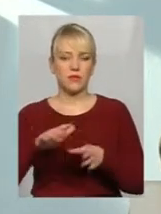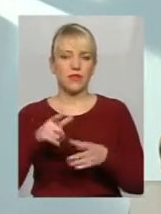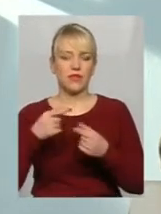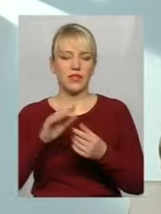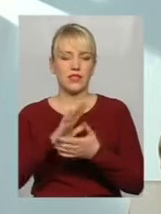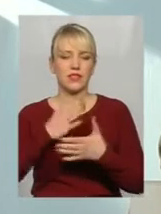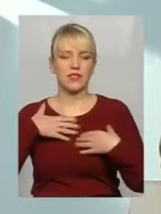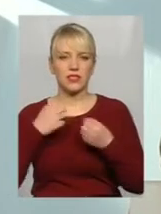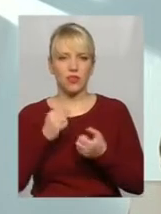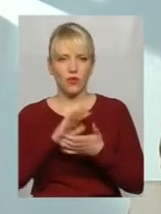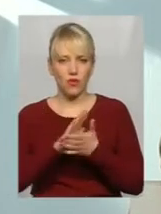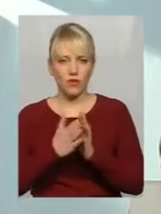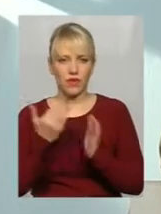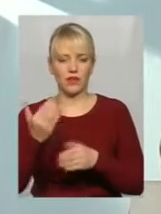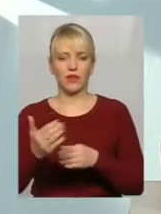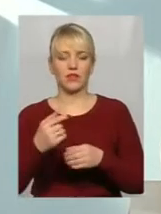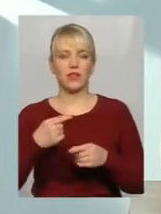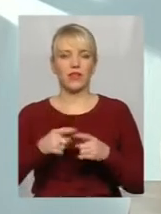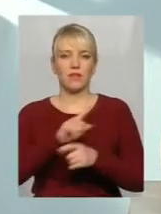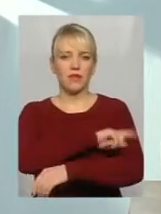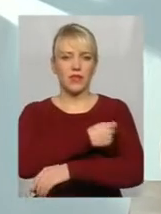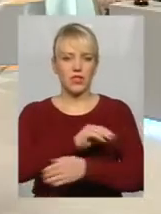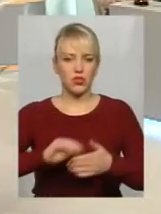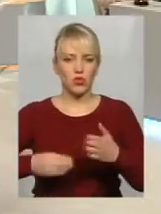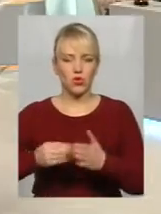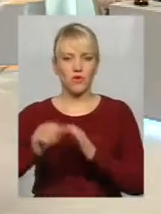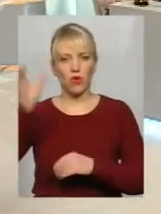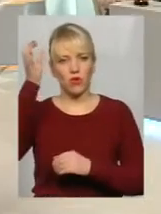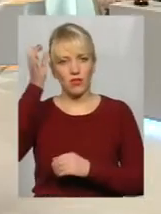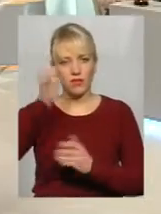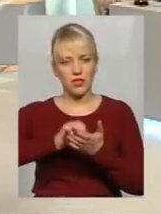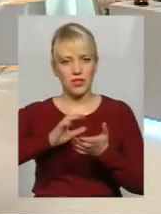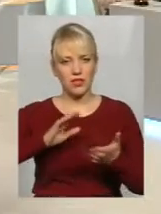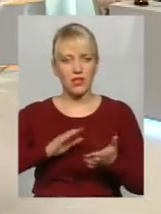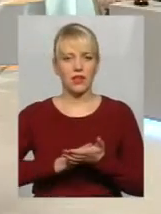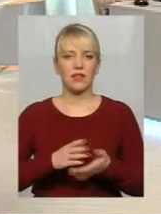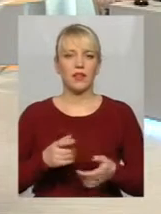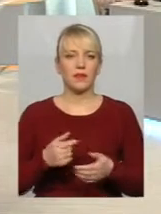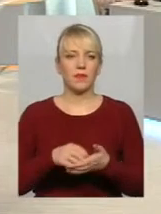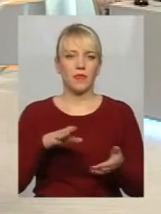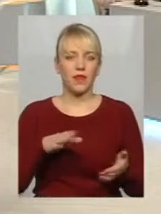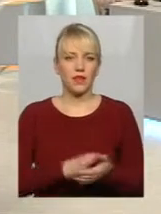медичні характеристики, також їхні освітні дані, дані